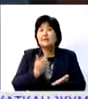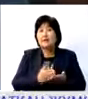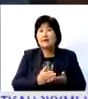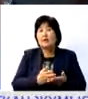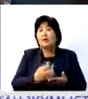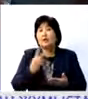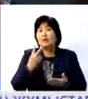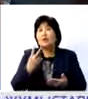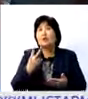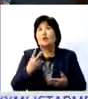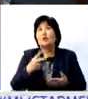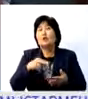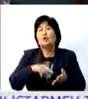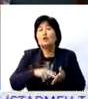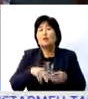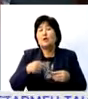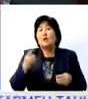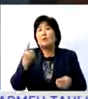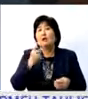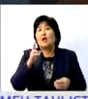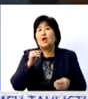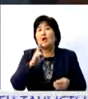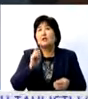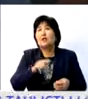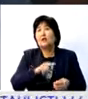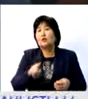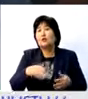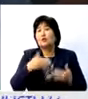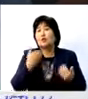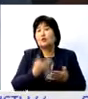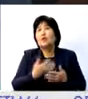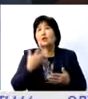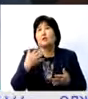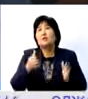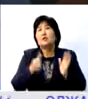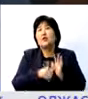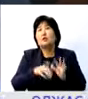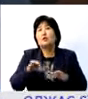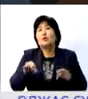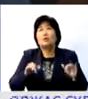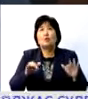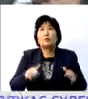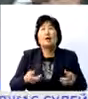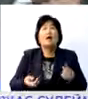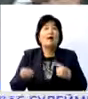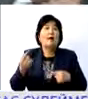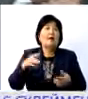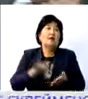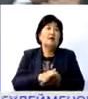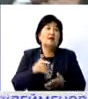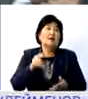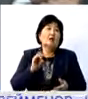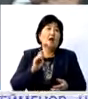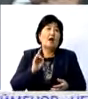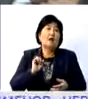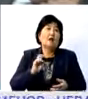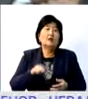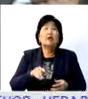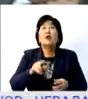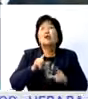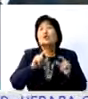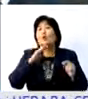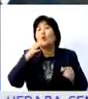екі жобасынасыз. Бірінші қазанға дейін жоқ дегенде 5-6 жобасының қайтарымсыз грант алуға. Мұнан соң жиында